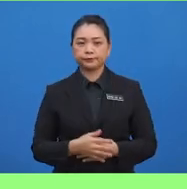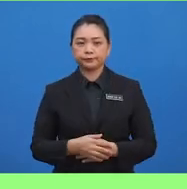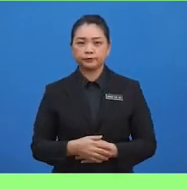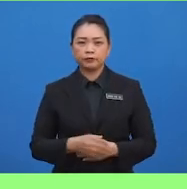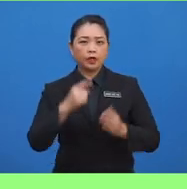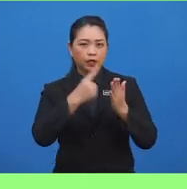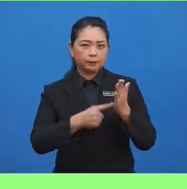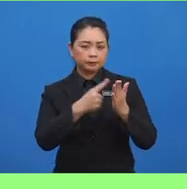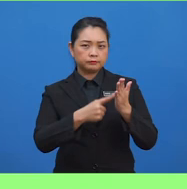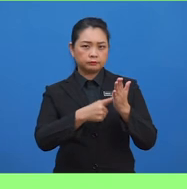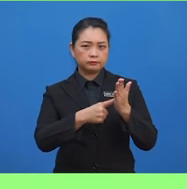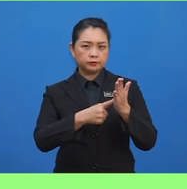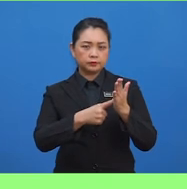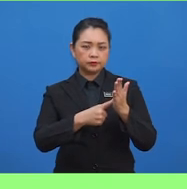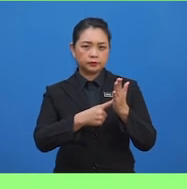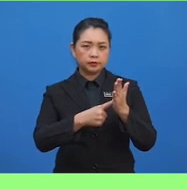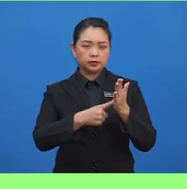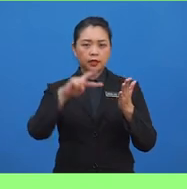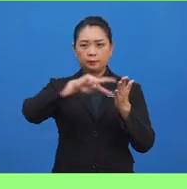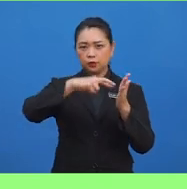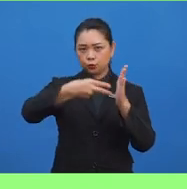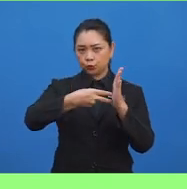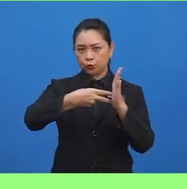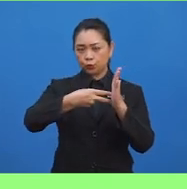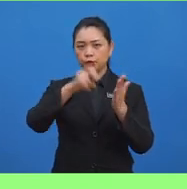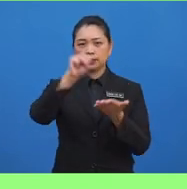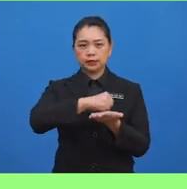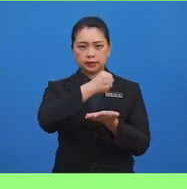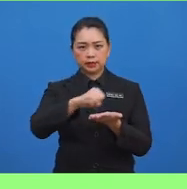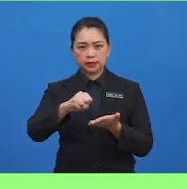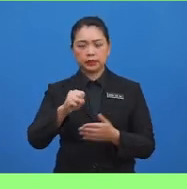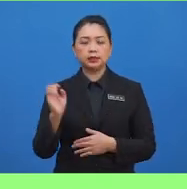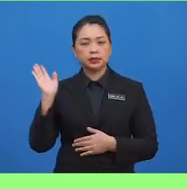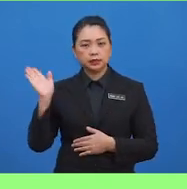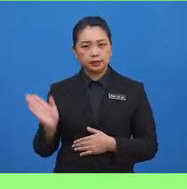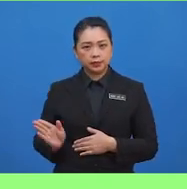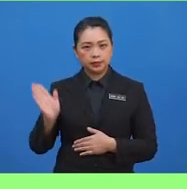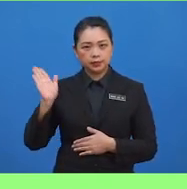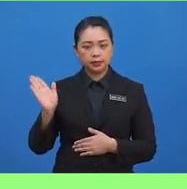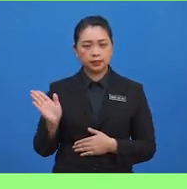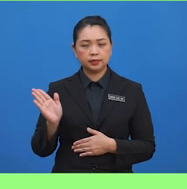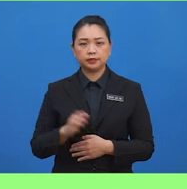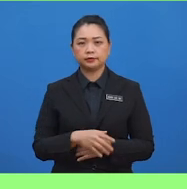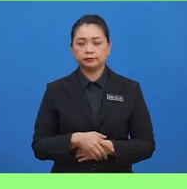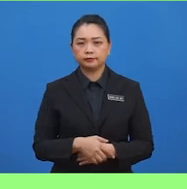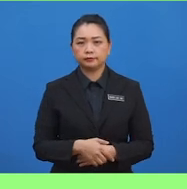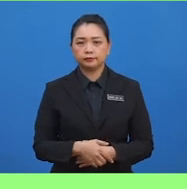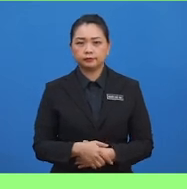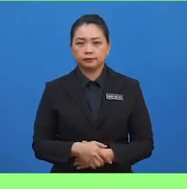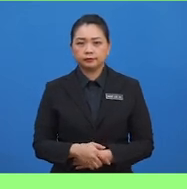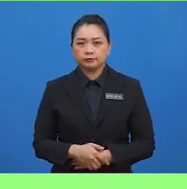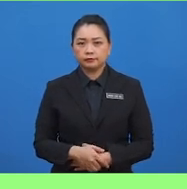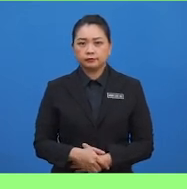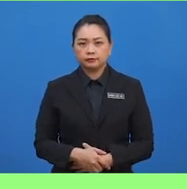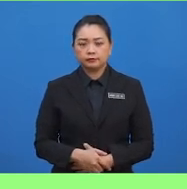Hai Dapatkah murid-murid menyampaikan maksud syair berpandukan gambar